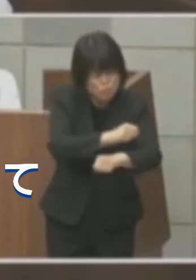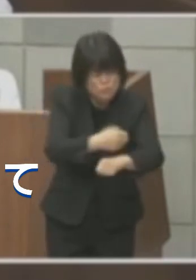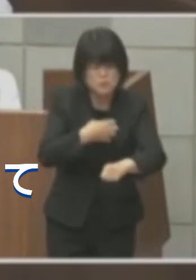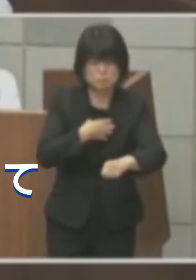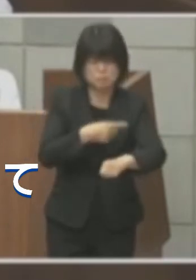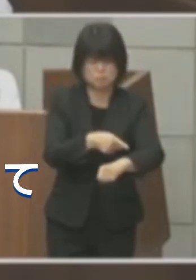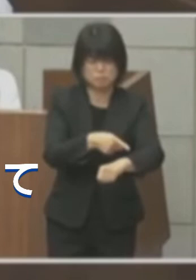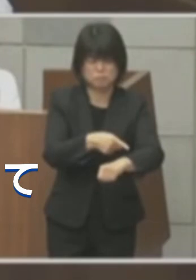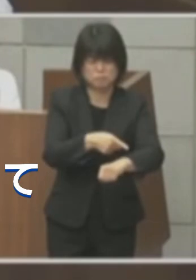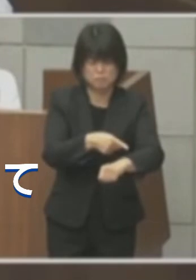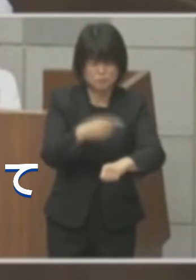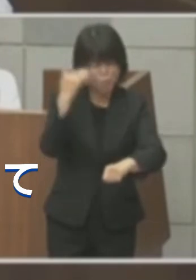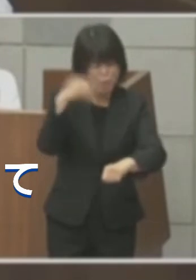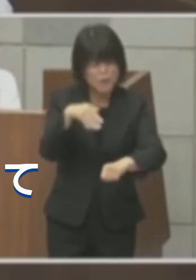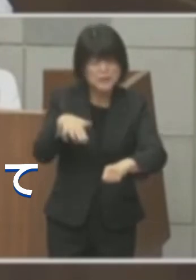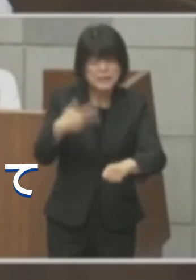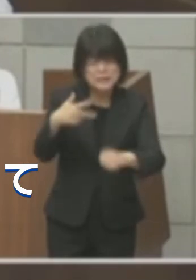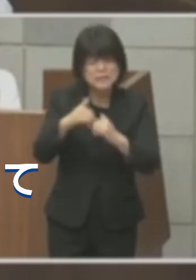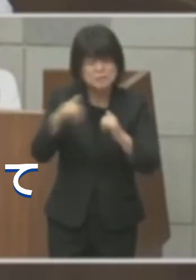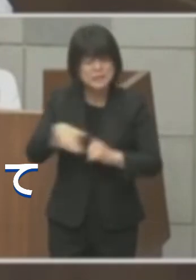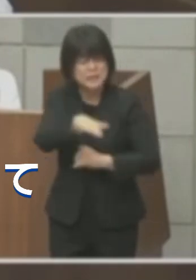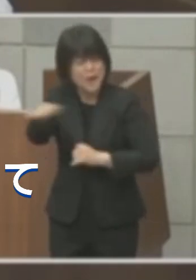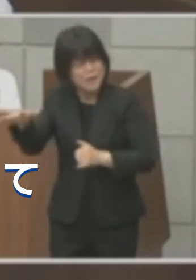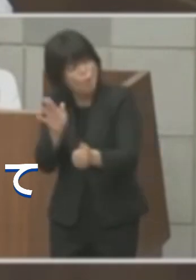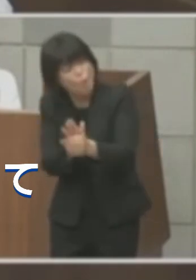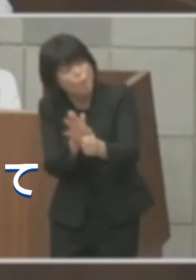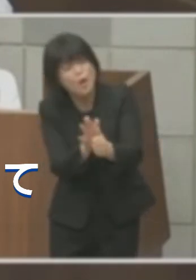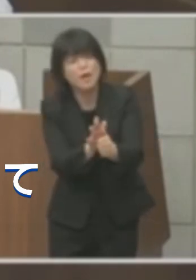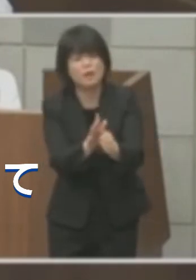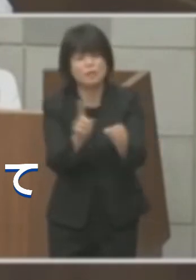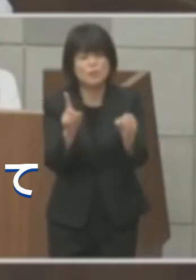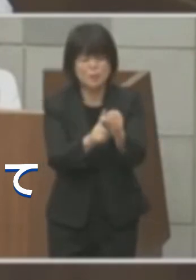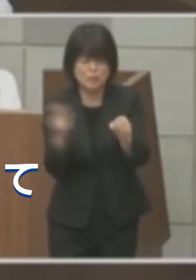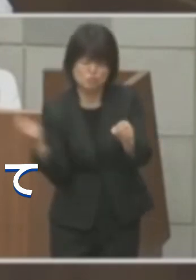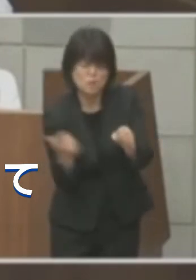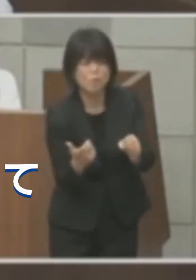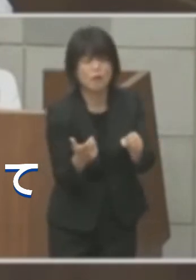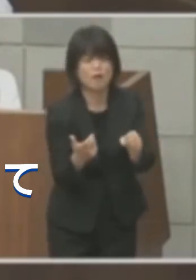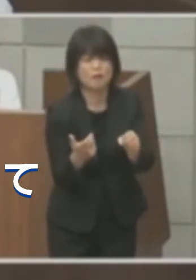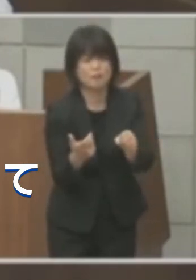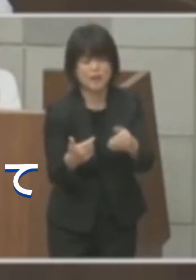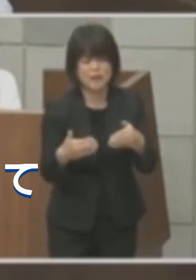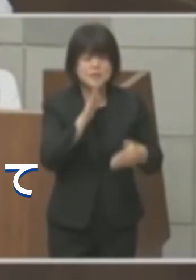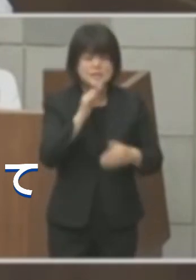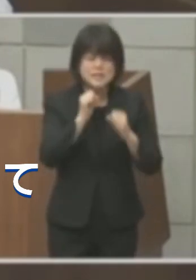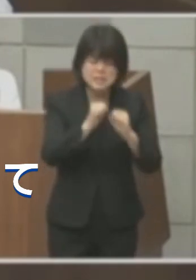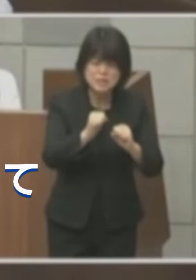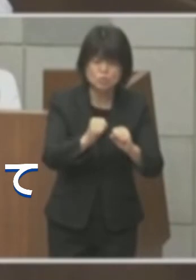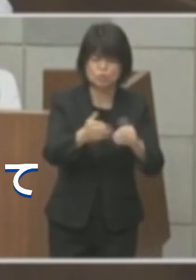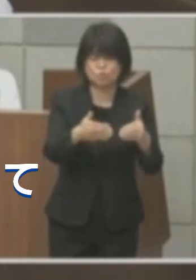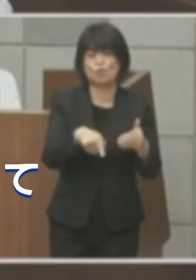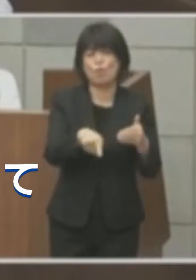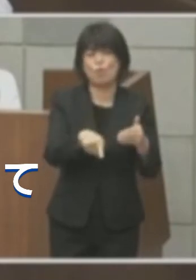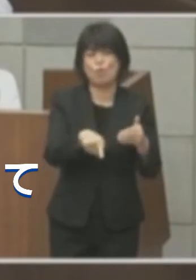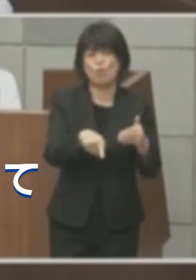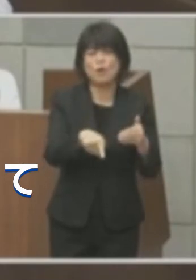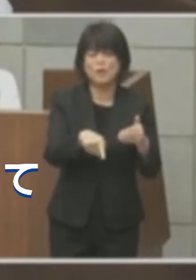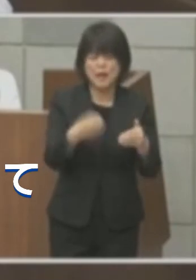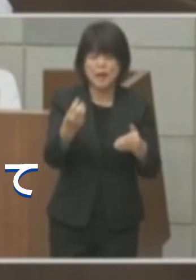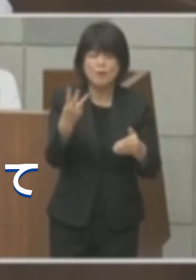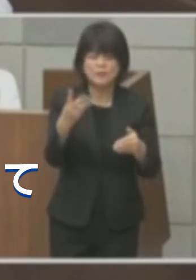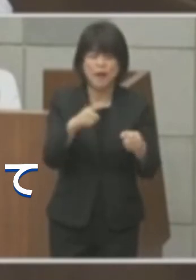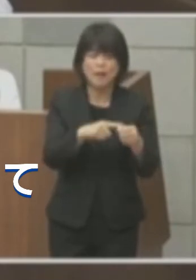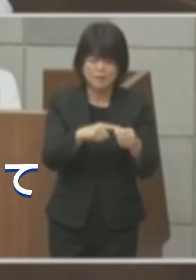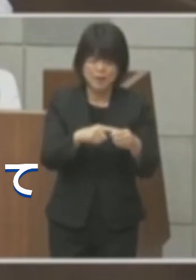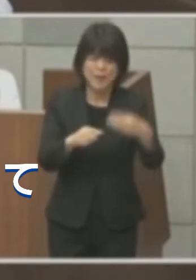市内事業者を市民全員で応援するため、スピード感を持って実施する必要があったことから、令和3年